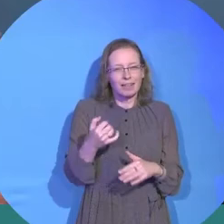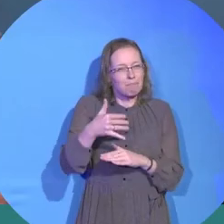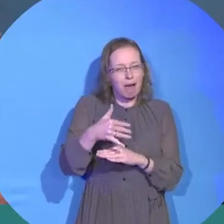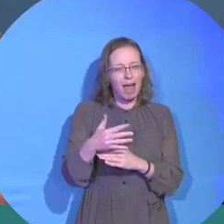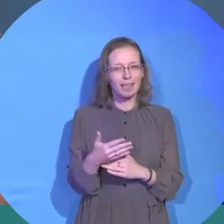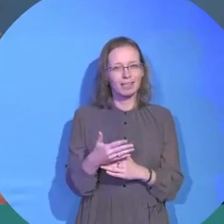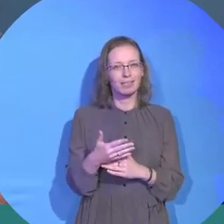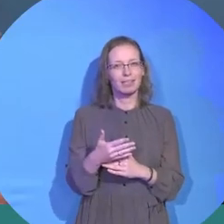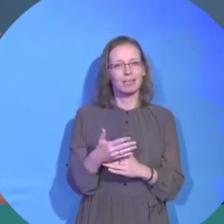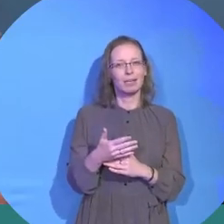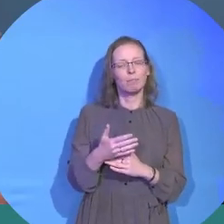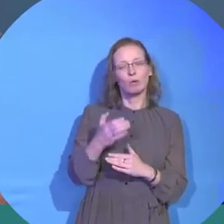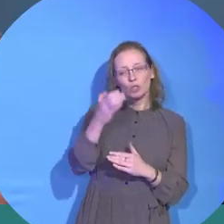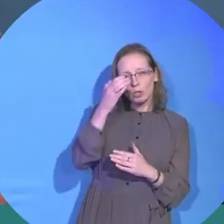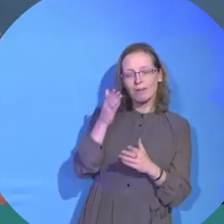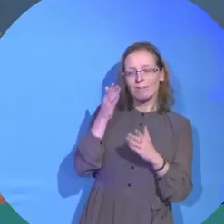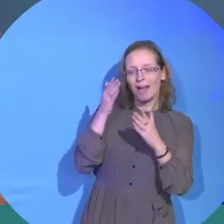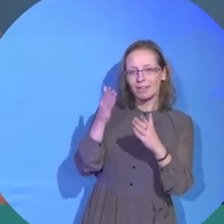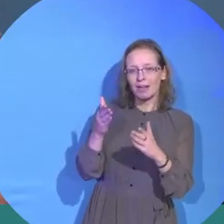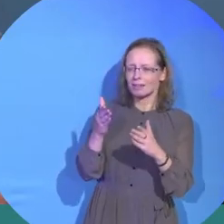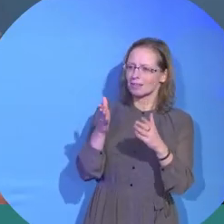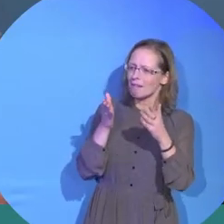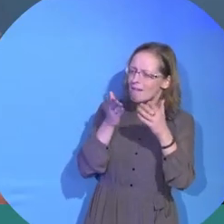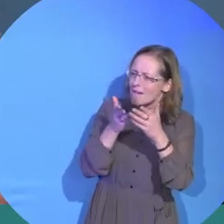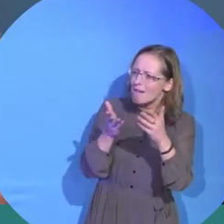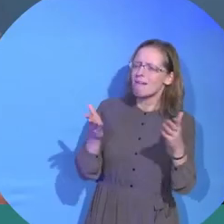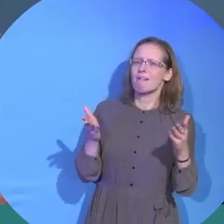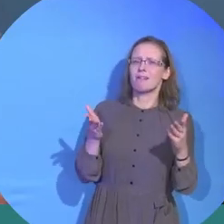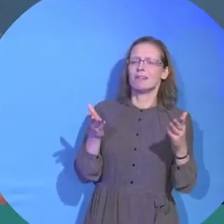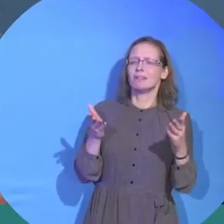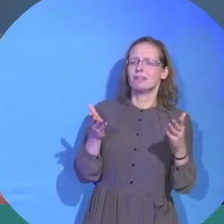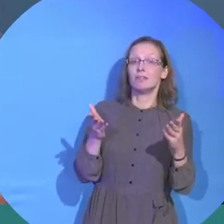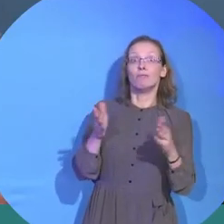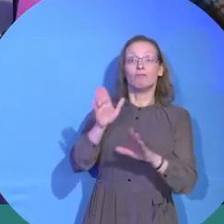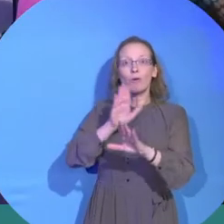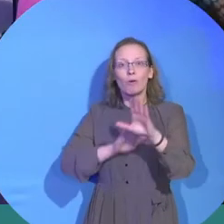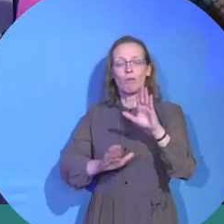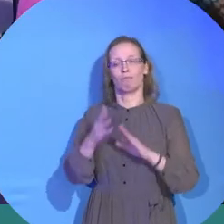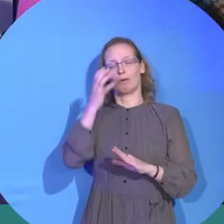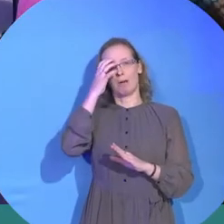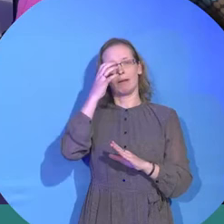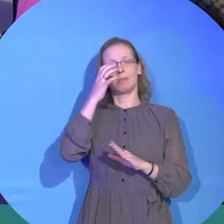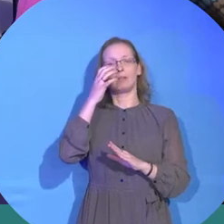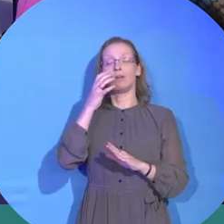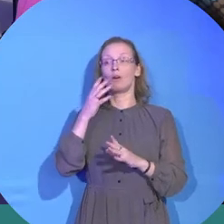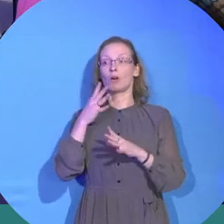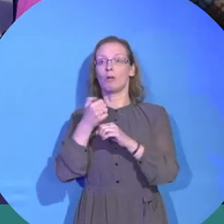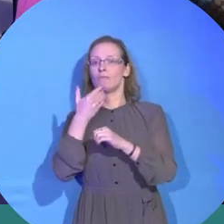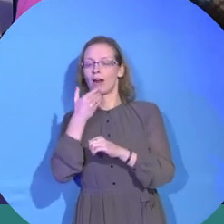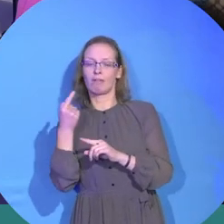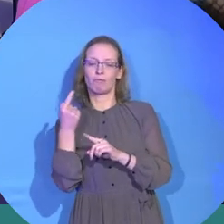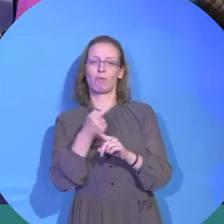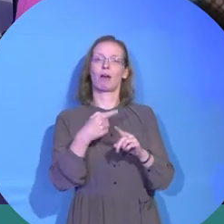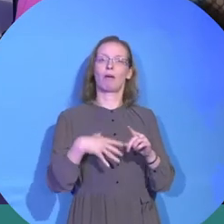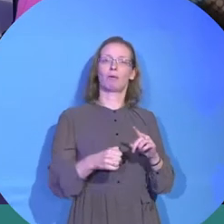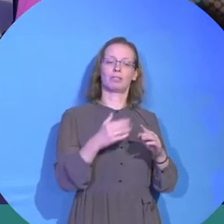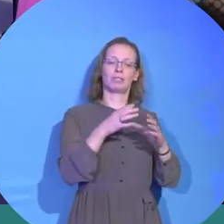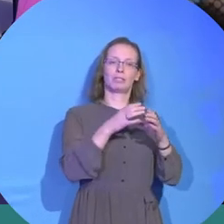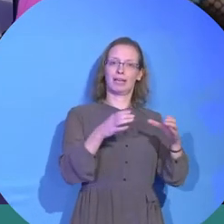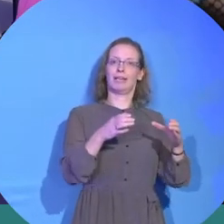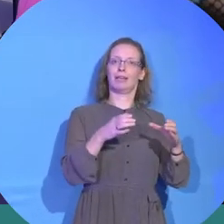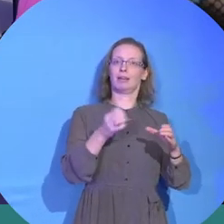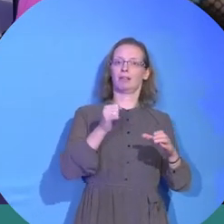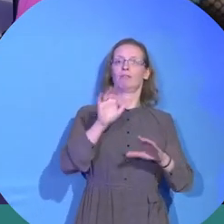dat voorkomt veel problemen. Dat voorkomt ook een hulpvraag naar een abortuskliniek. Ja, ik geef naar Adrianne, want volgens mij sta je te popelen